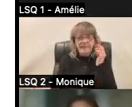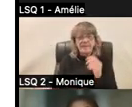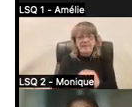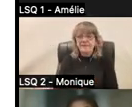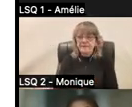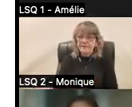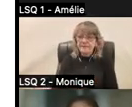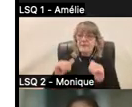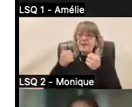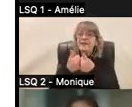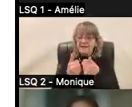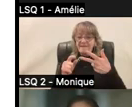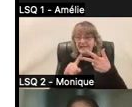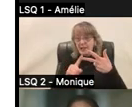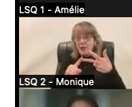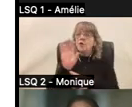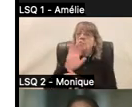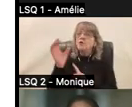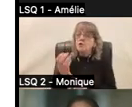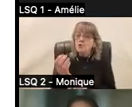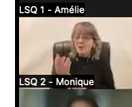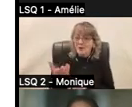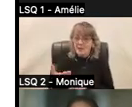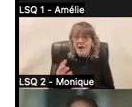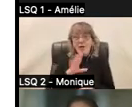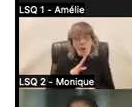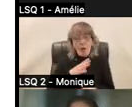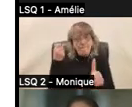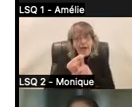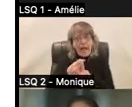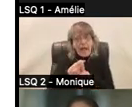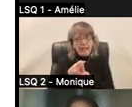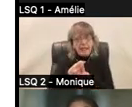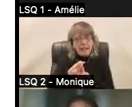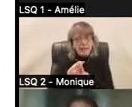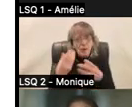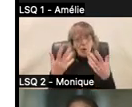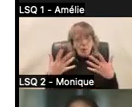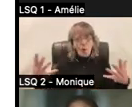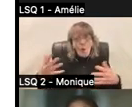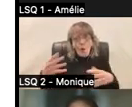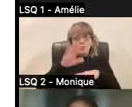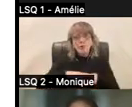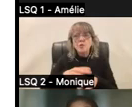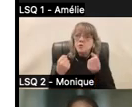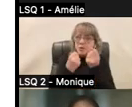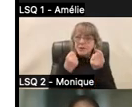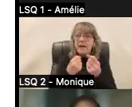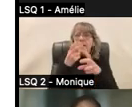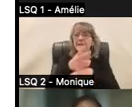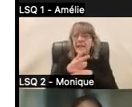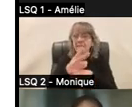Défi de culture. La culture a une incidence considérable sur le soutien et le traitement que les nouveaux